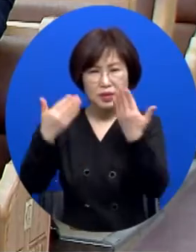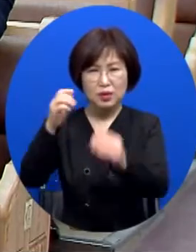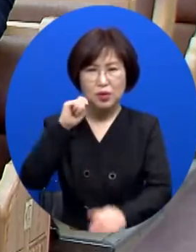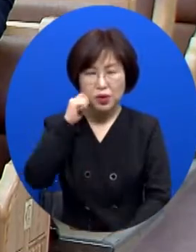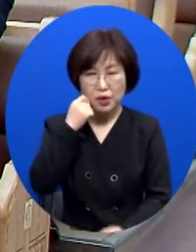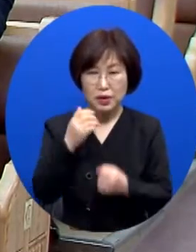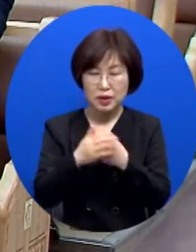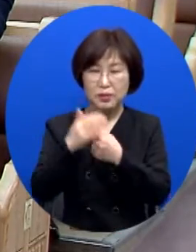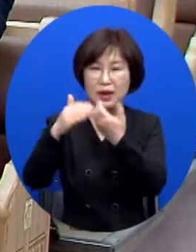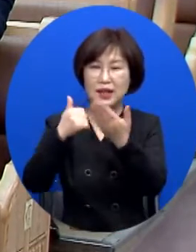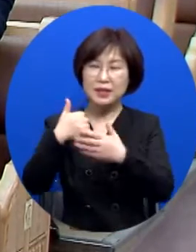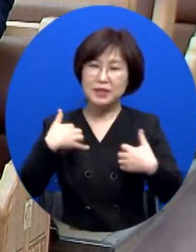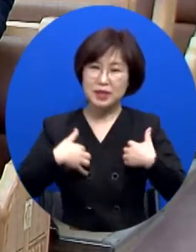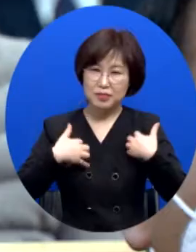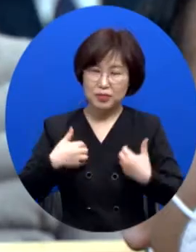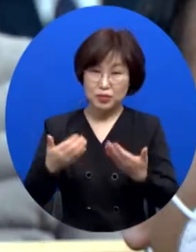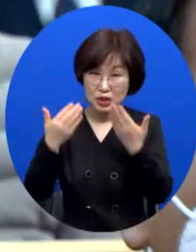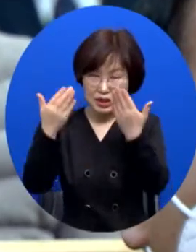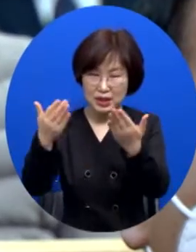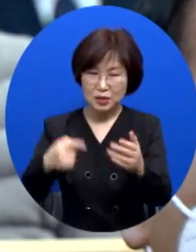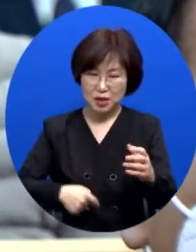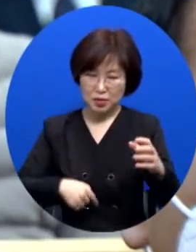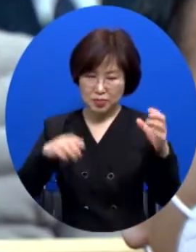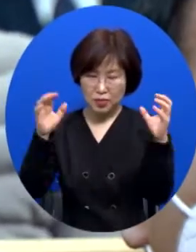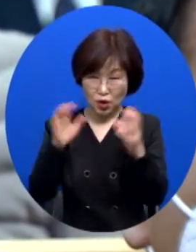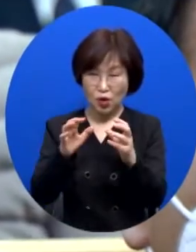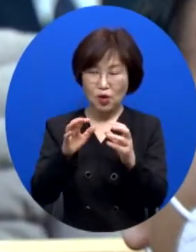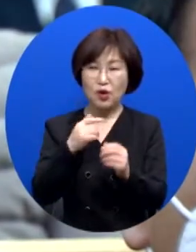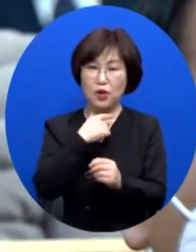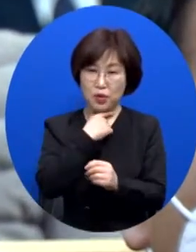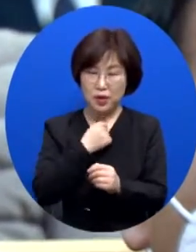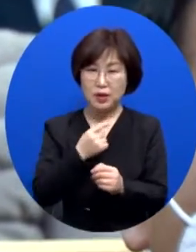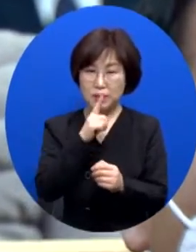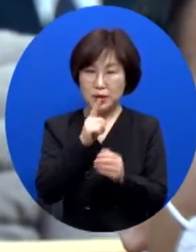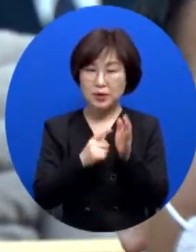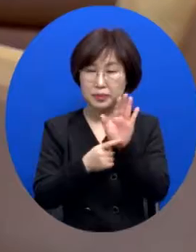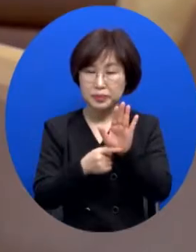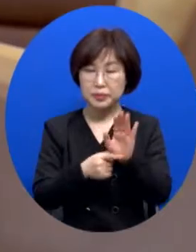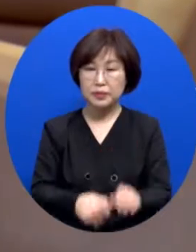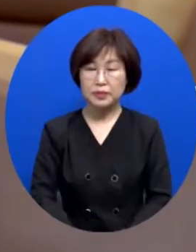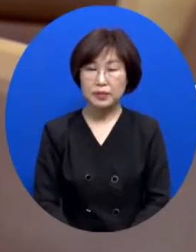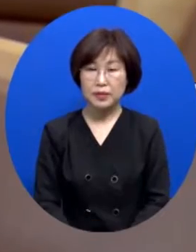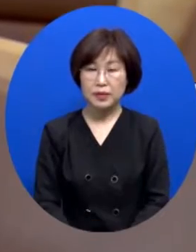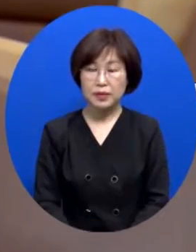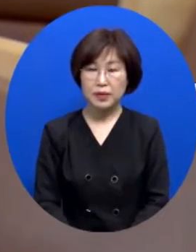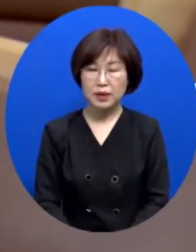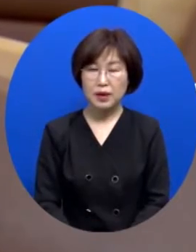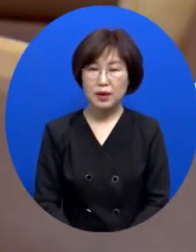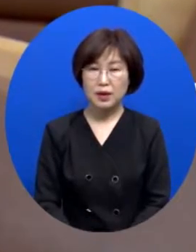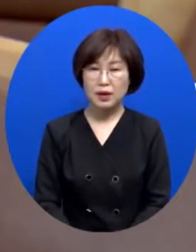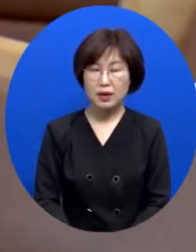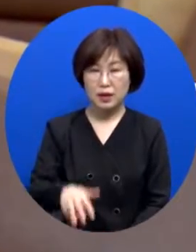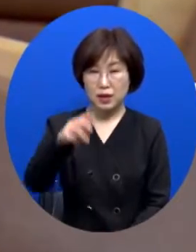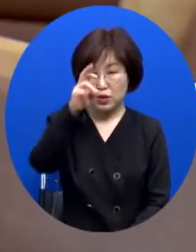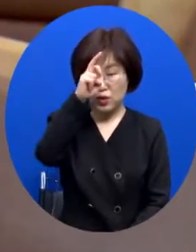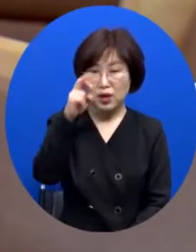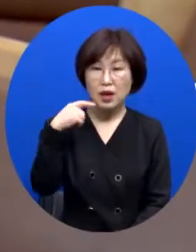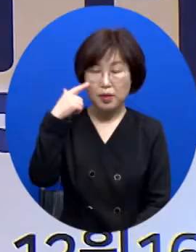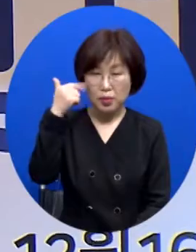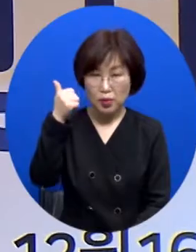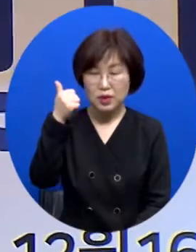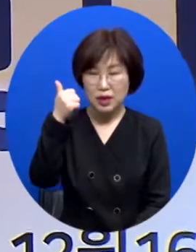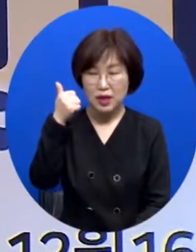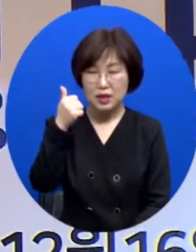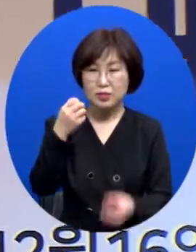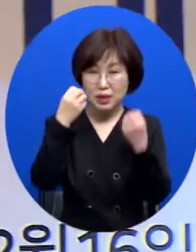하나님을 기쁘시게 하는 일에 협력해 나가자 고 강조했습니다 정기총회에서는 행복한 급의 최 명 1 목사를 신임